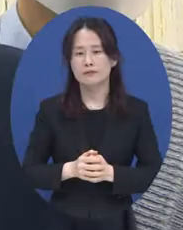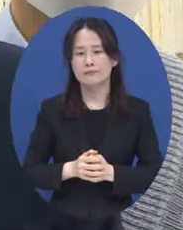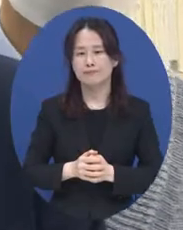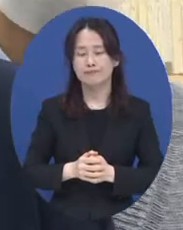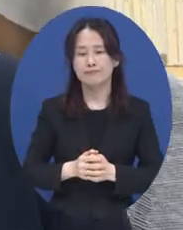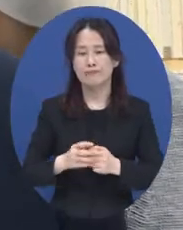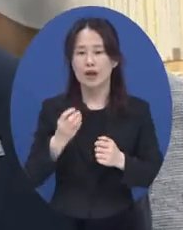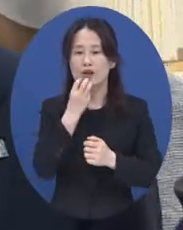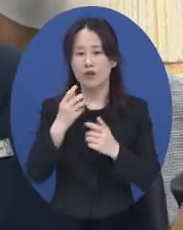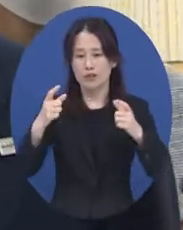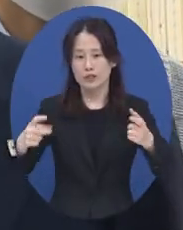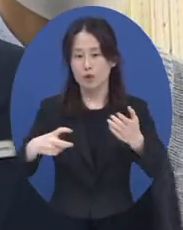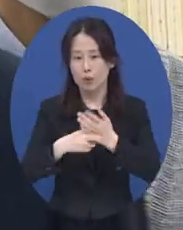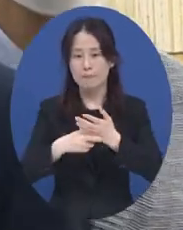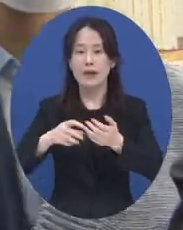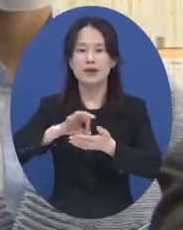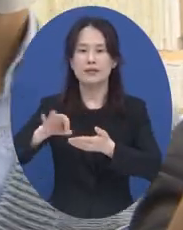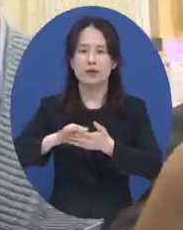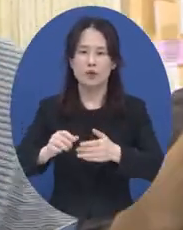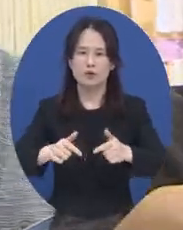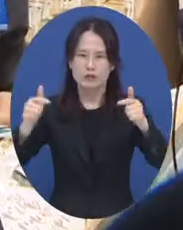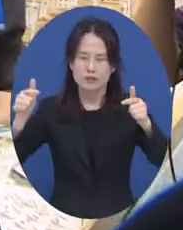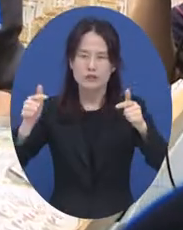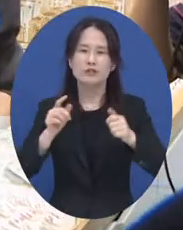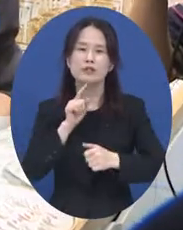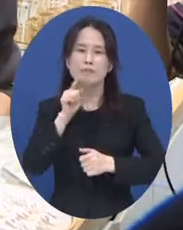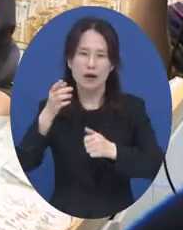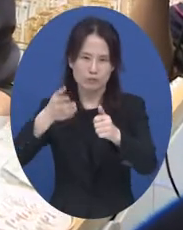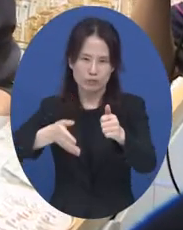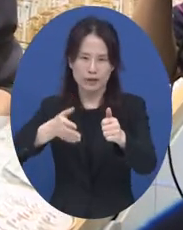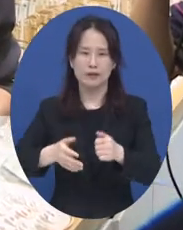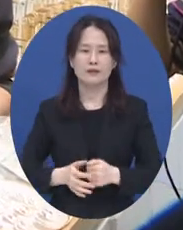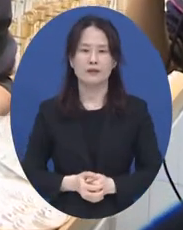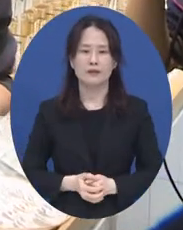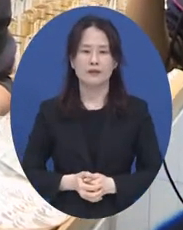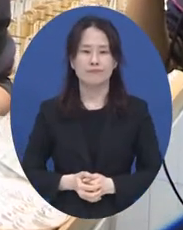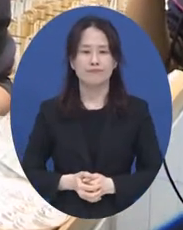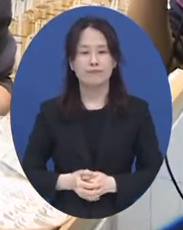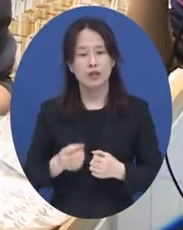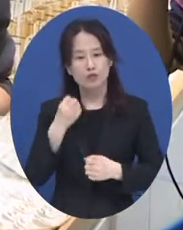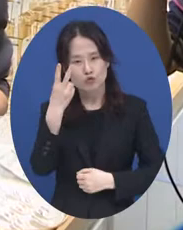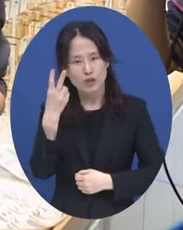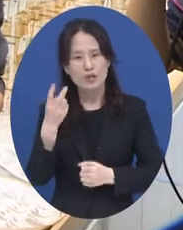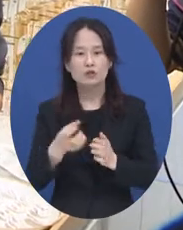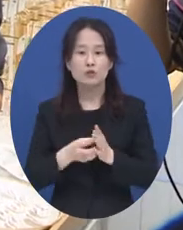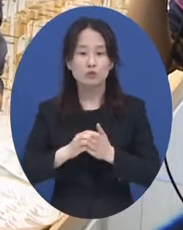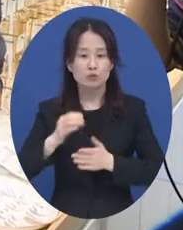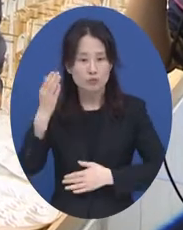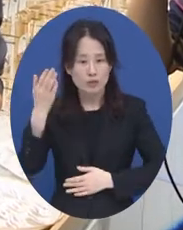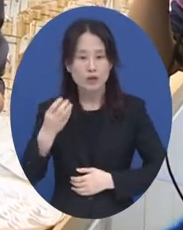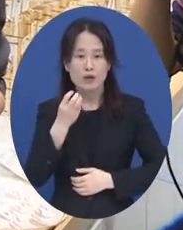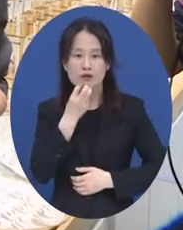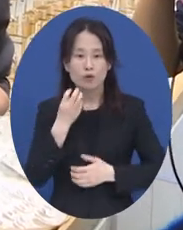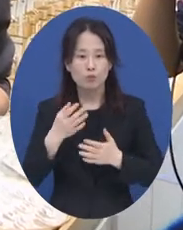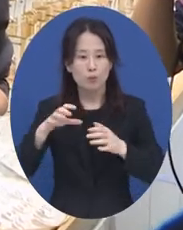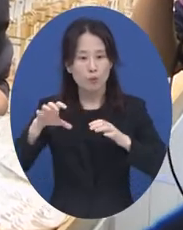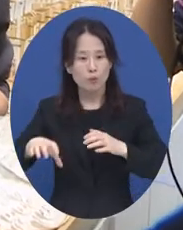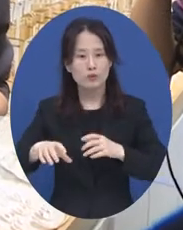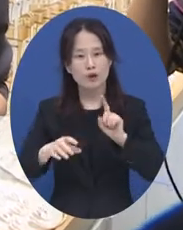알리고 경기 지역 화폐 사용을 독려했습니다. 이번에 우리 저기 지금 두달 중대 가는데